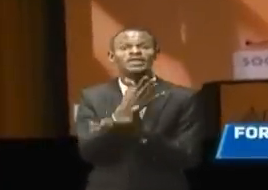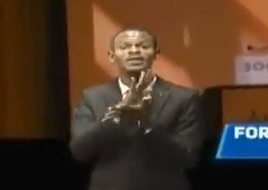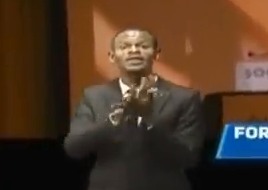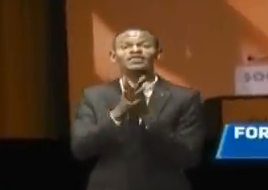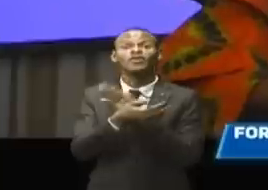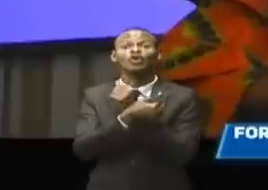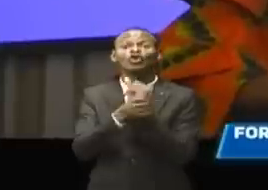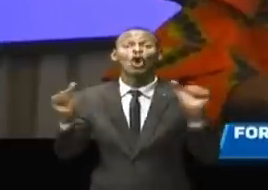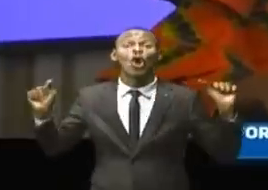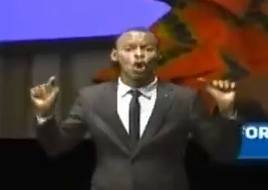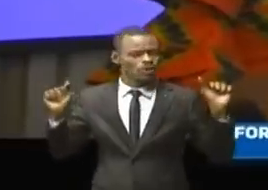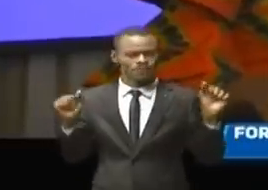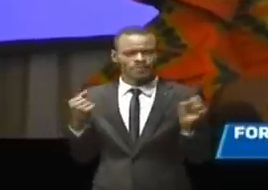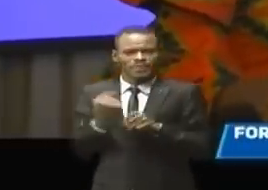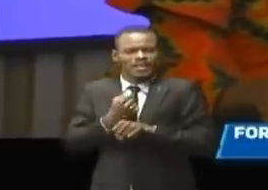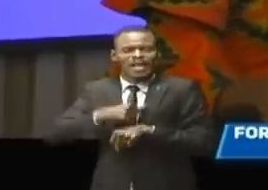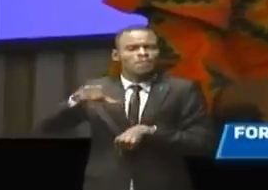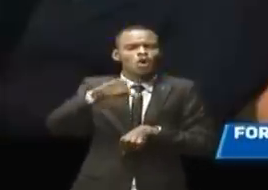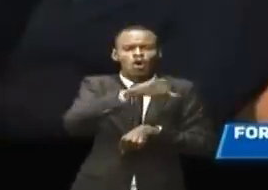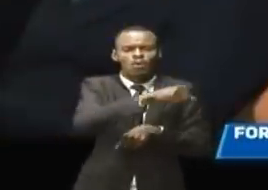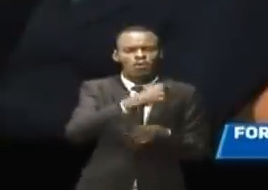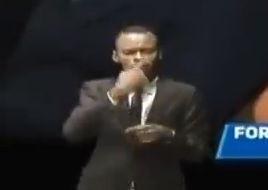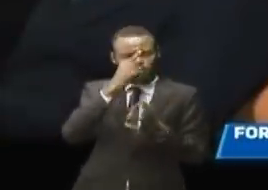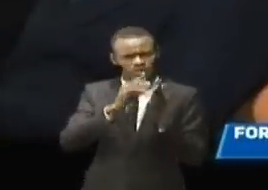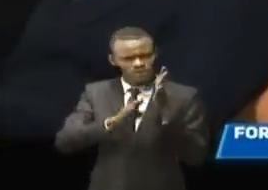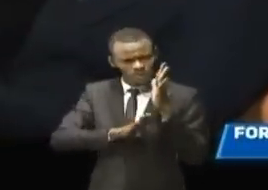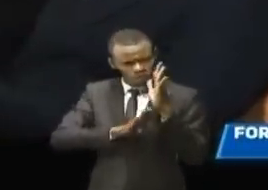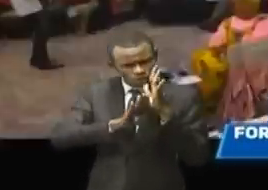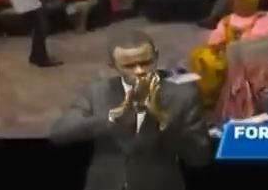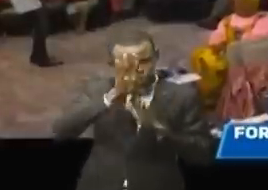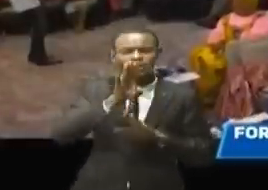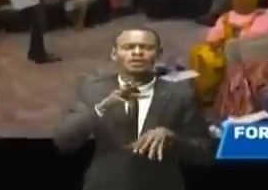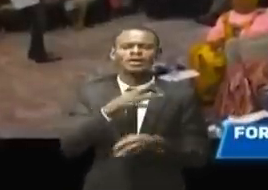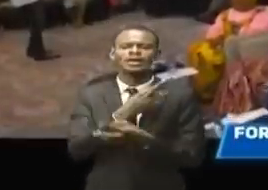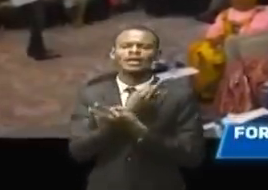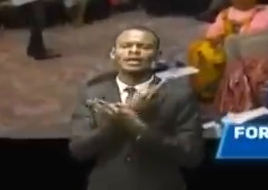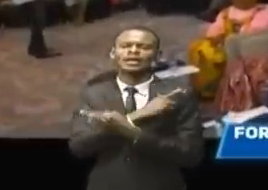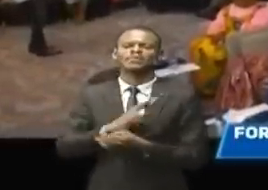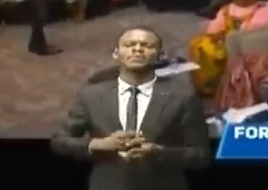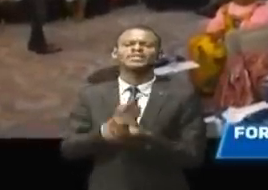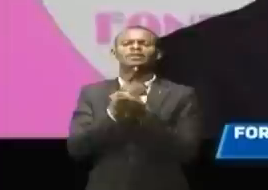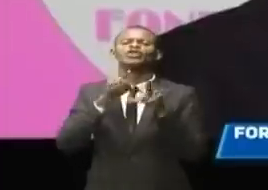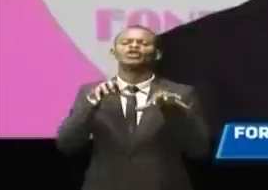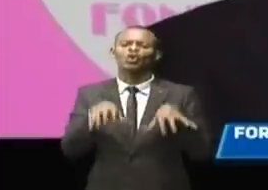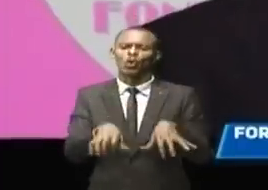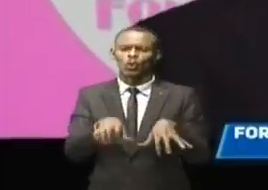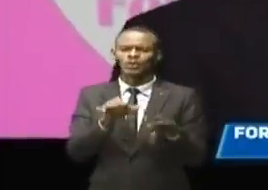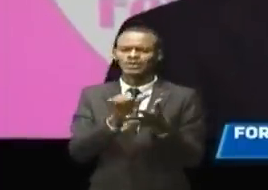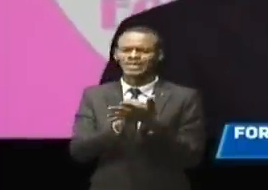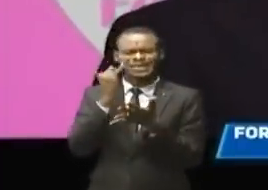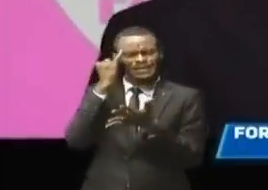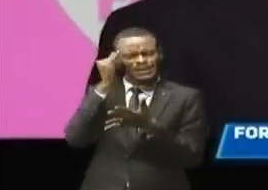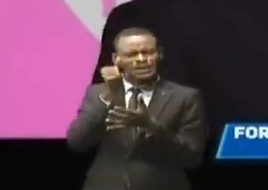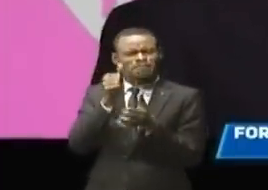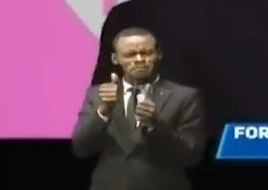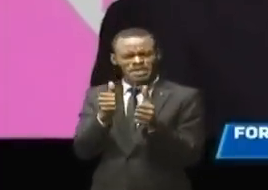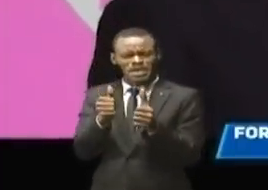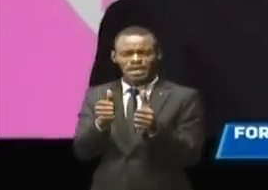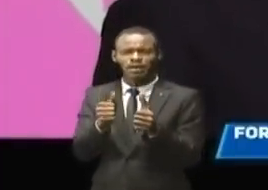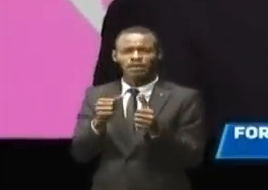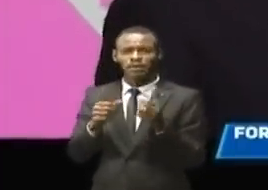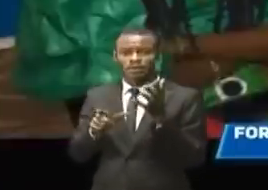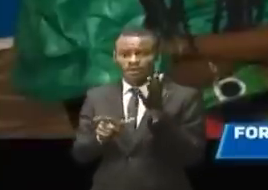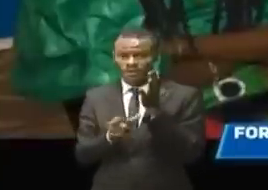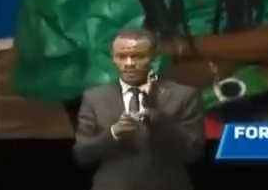dans le développement en République démocratique du Congo, ce cheval de bataille de Gram épouse la vision du deuxième vice-président du Sénat,